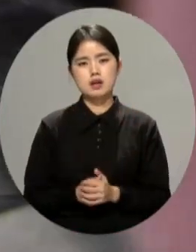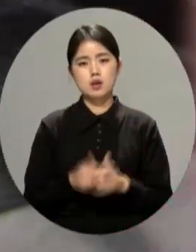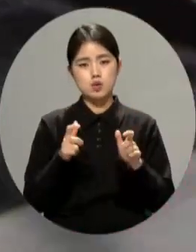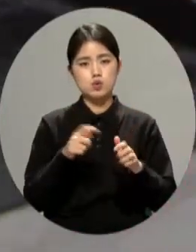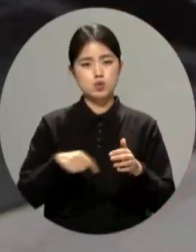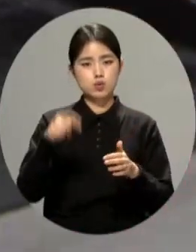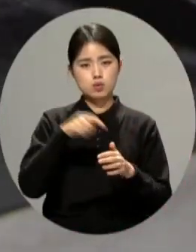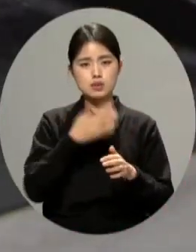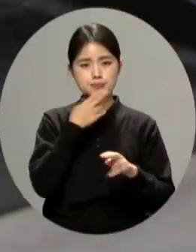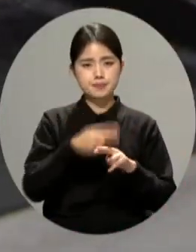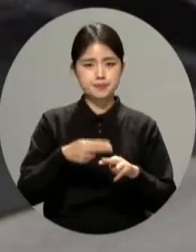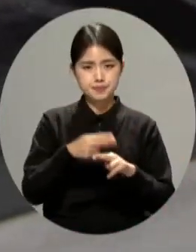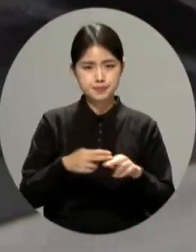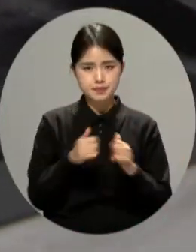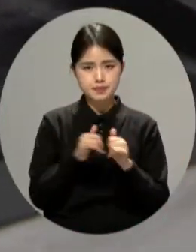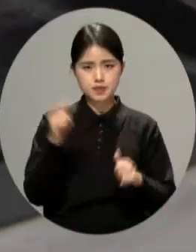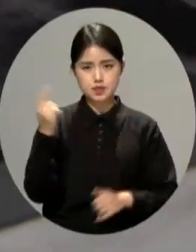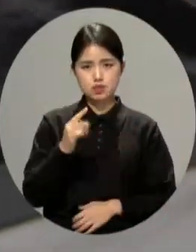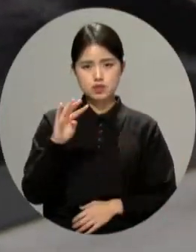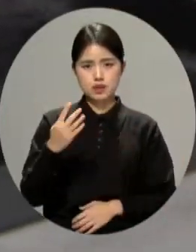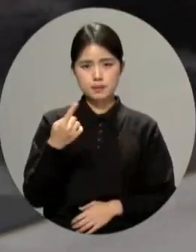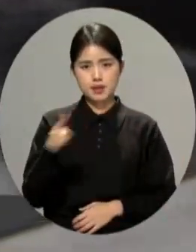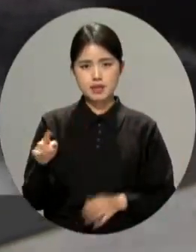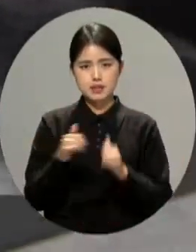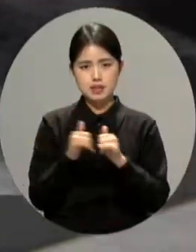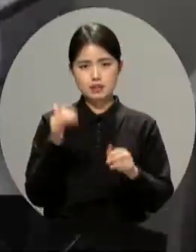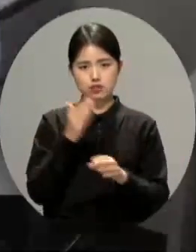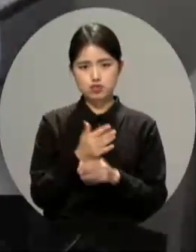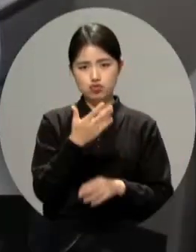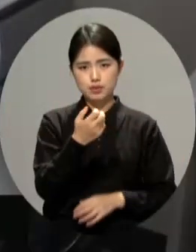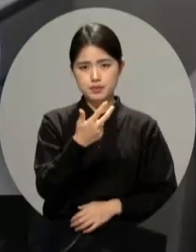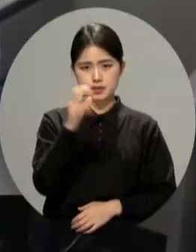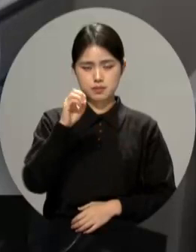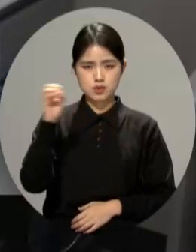급식 종사자 1,401명 가운데 97%인